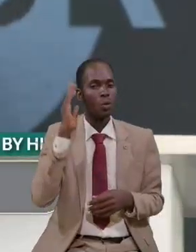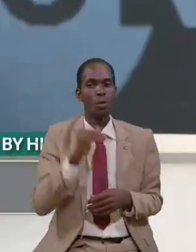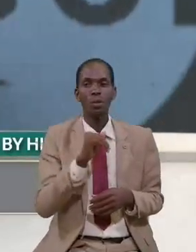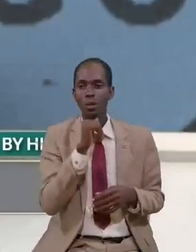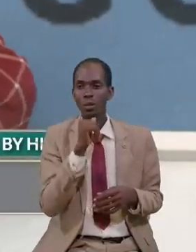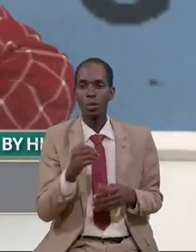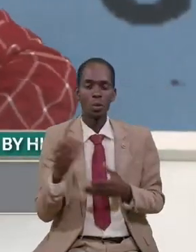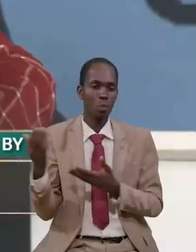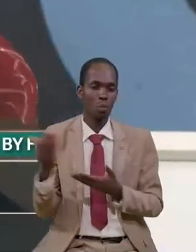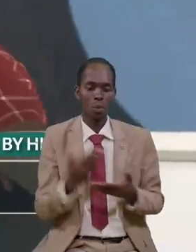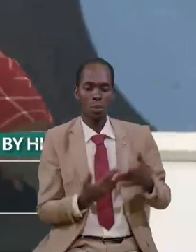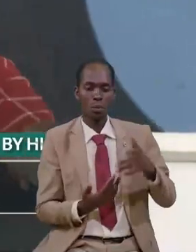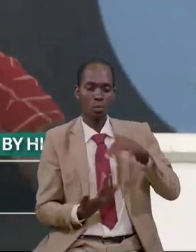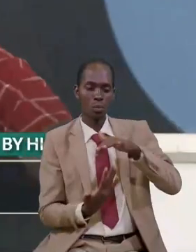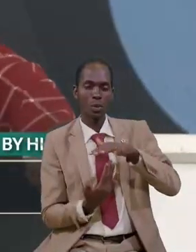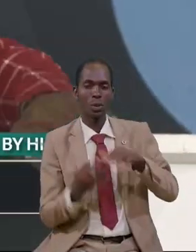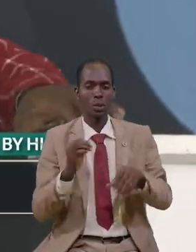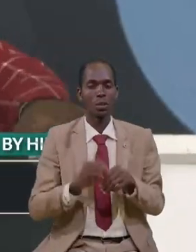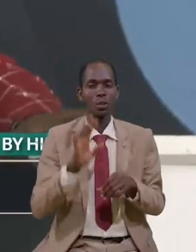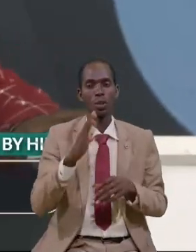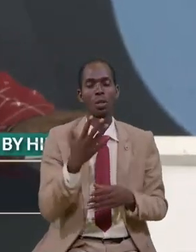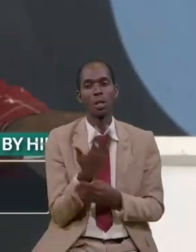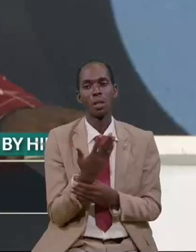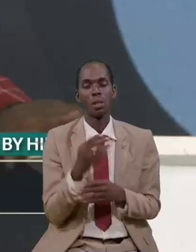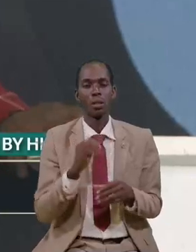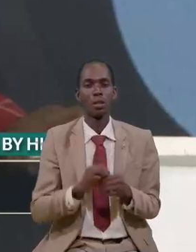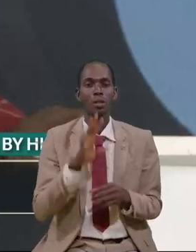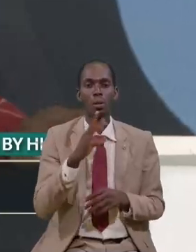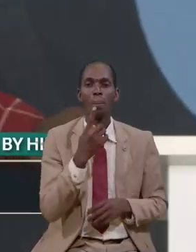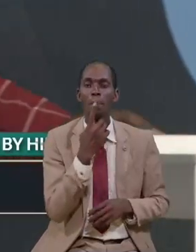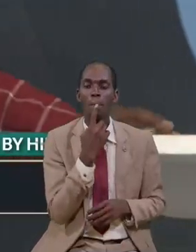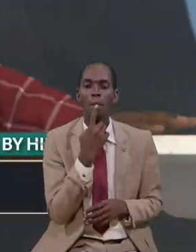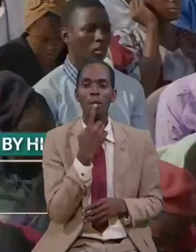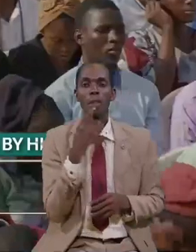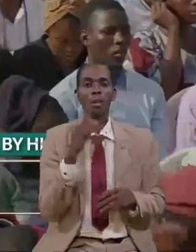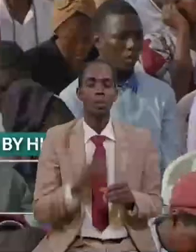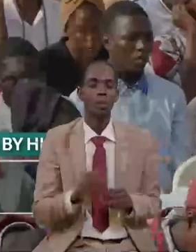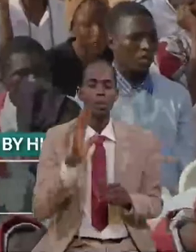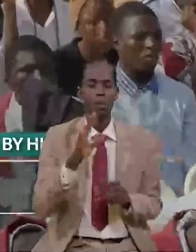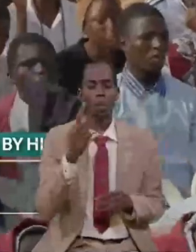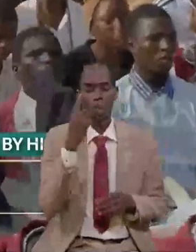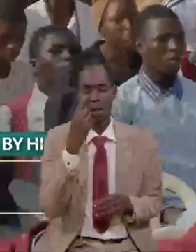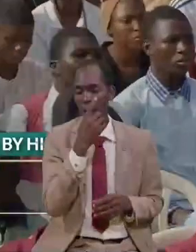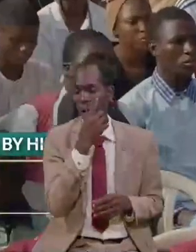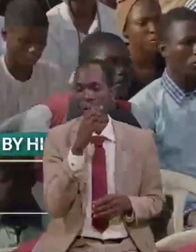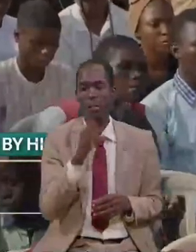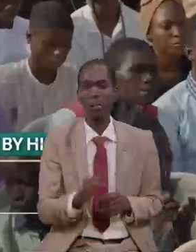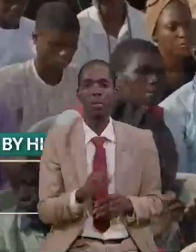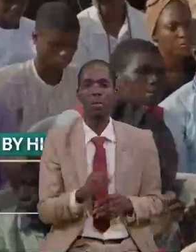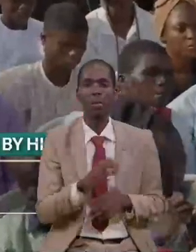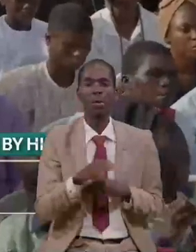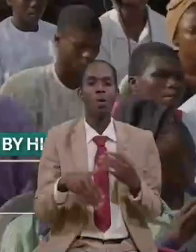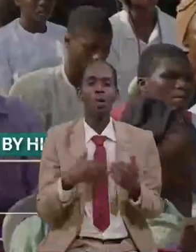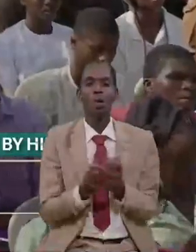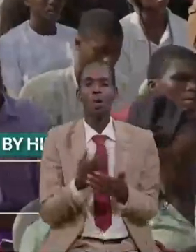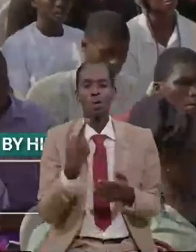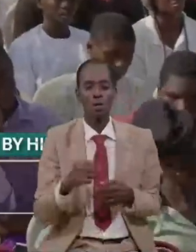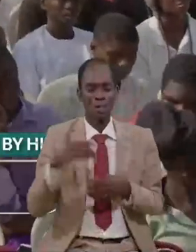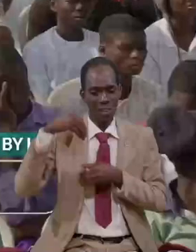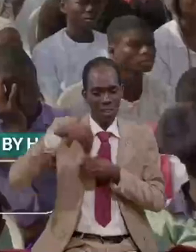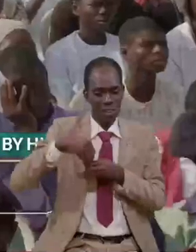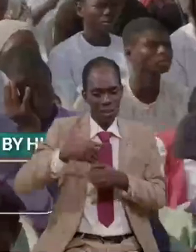ne va pas créer des blessures dans ta vie, dans tes yeux. Toutes ces